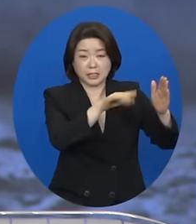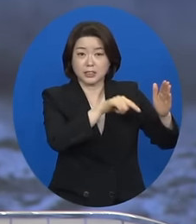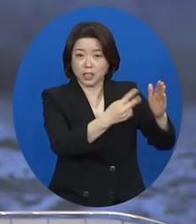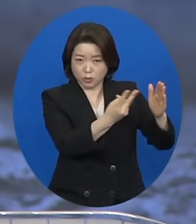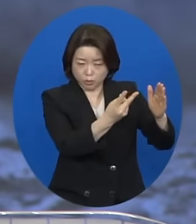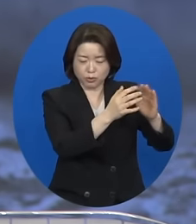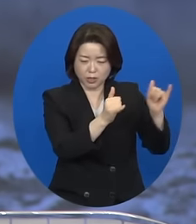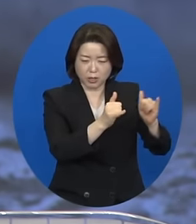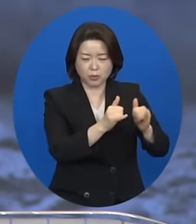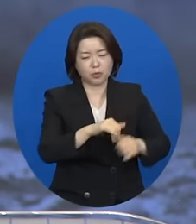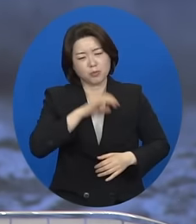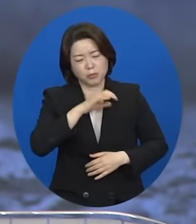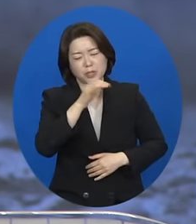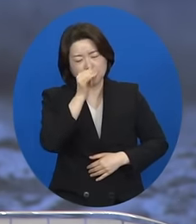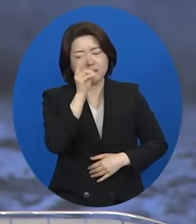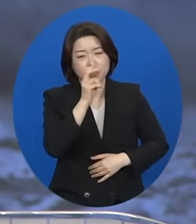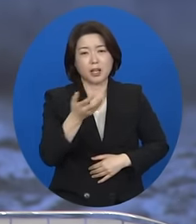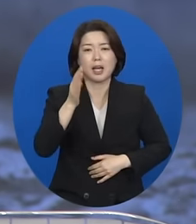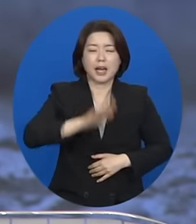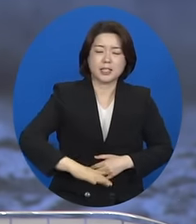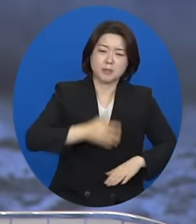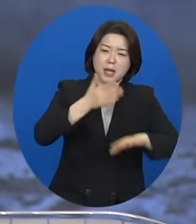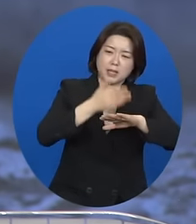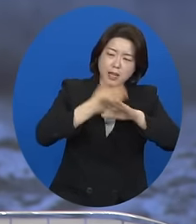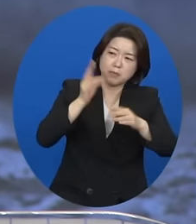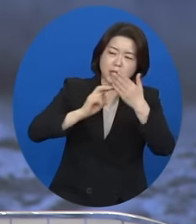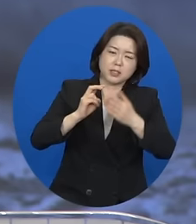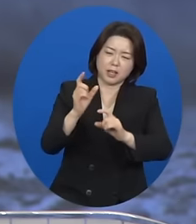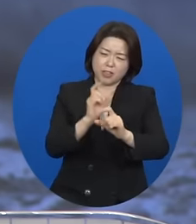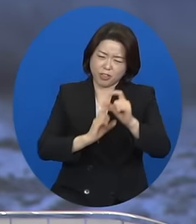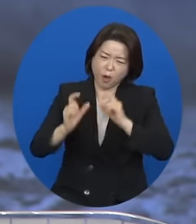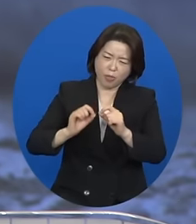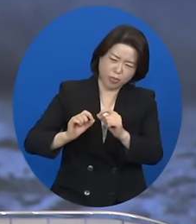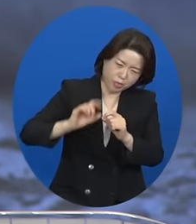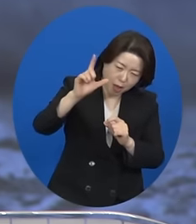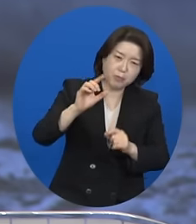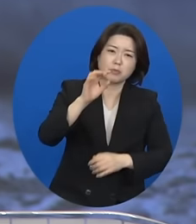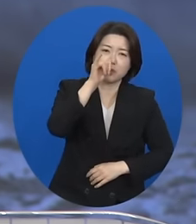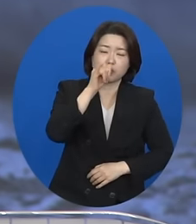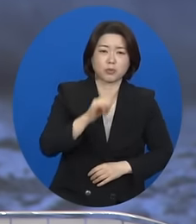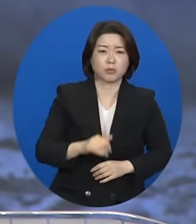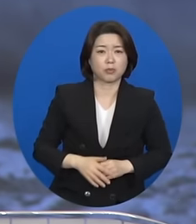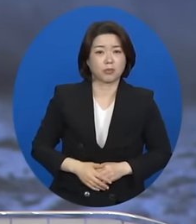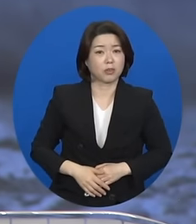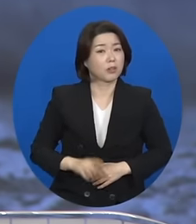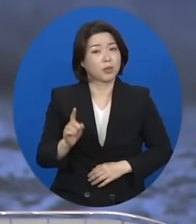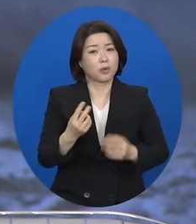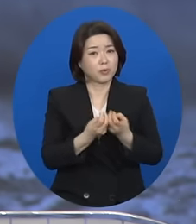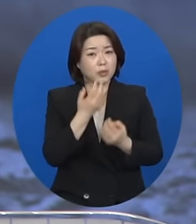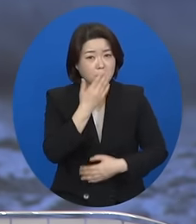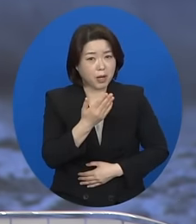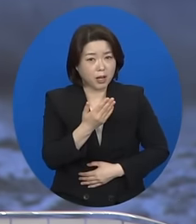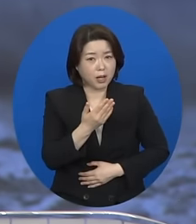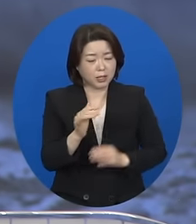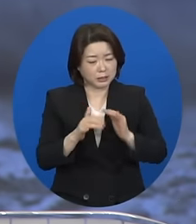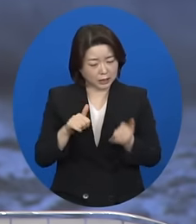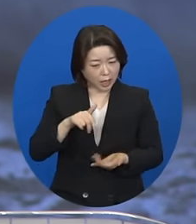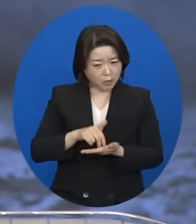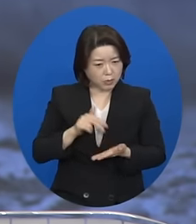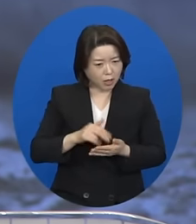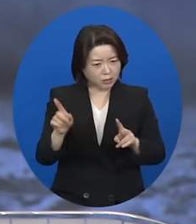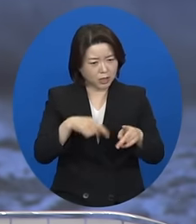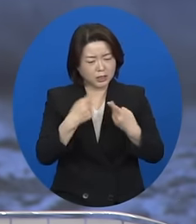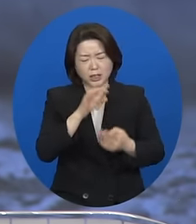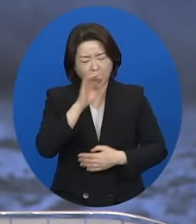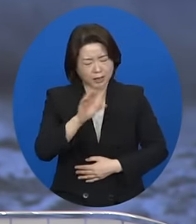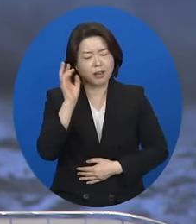그런데 감사와 찬양이 압도적으로 훨씬 더 많은 것이죠 아니 어떻게 그럴 수 있죠 인간적으로 도무지 이거는 이해가 되지 않는